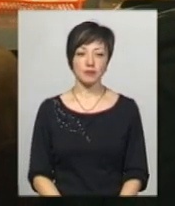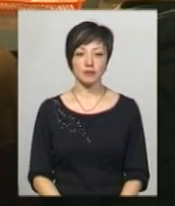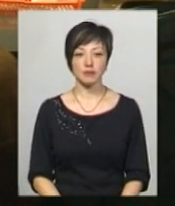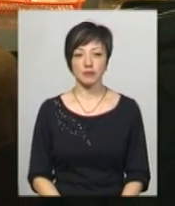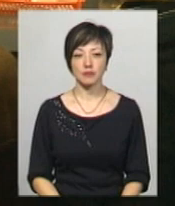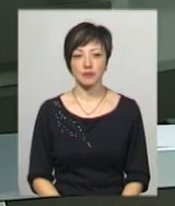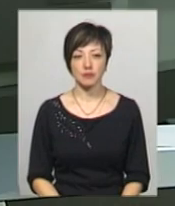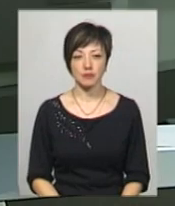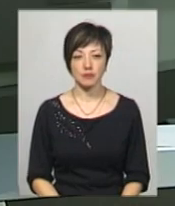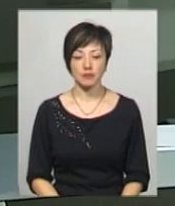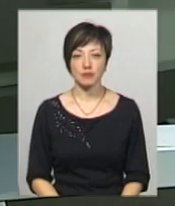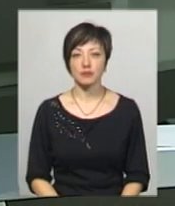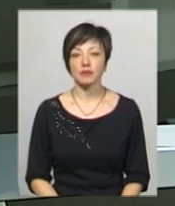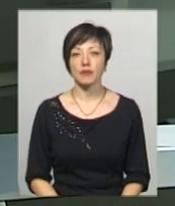Центр.